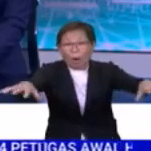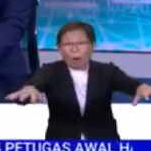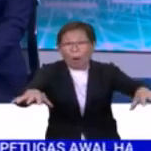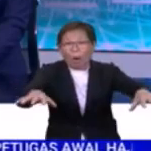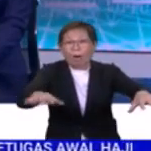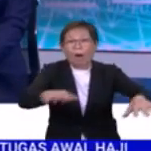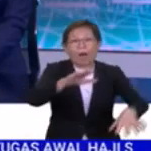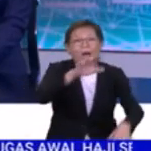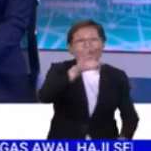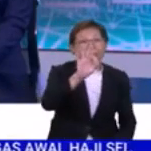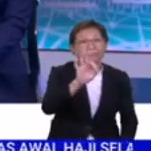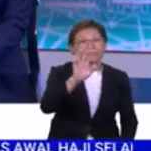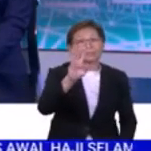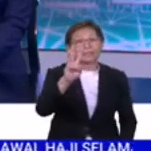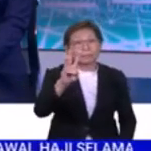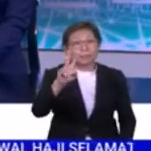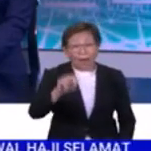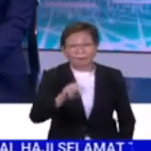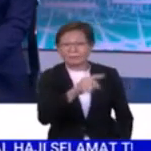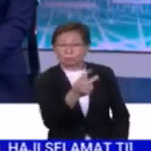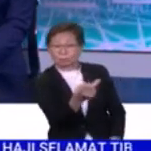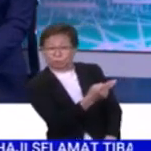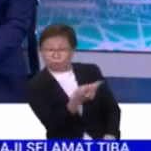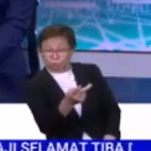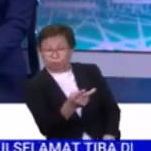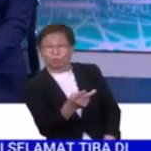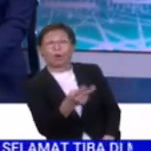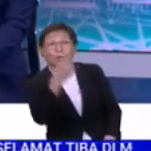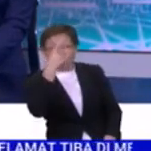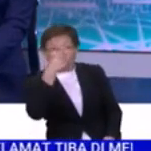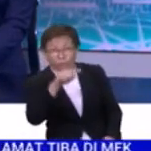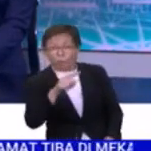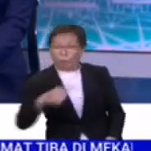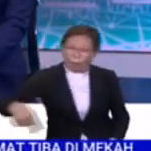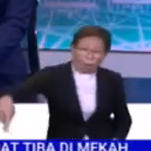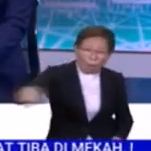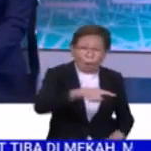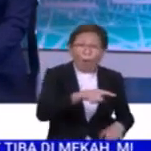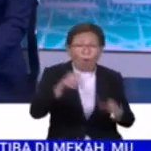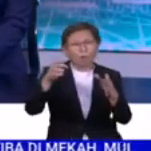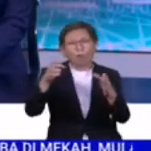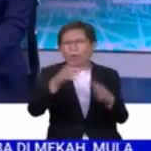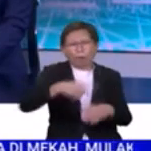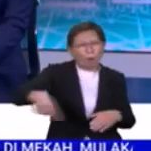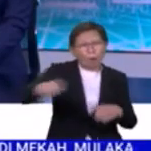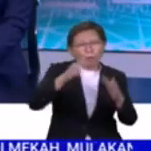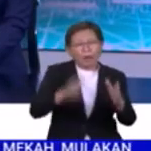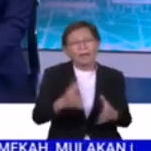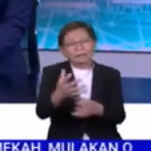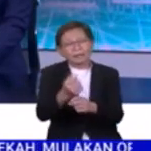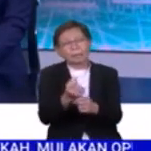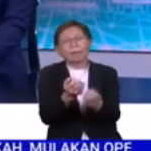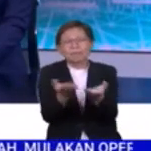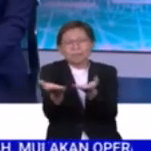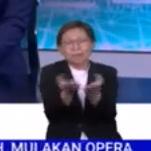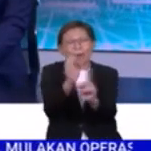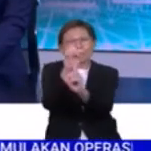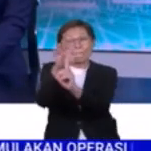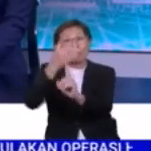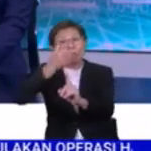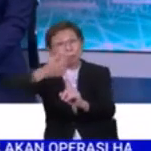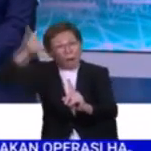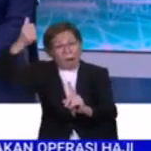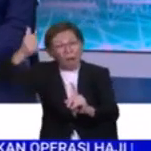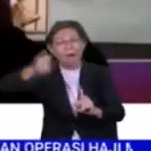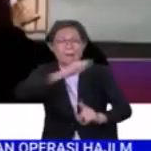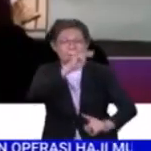Tunggal SWN antara usaha memastikan setiap rakyat tanpa mengira tempat mendapat perkhidmatan internet terbaik.